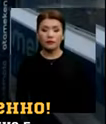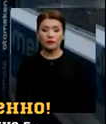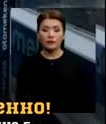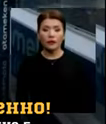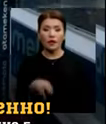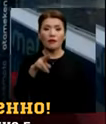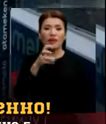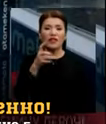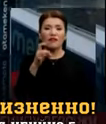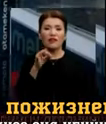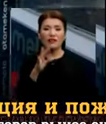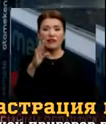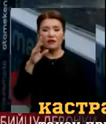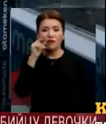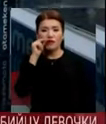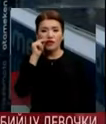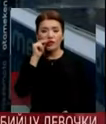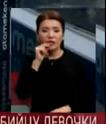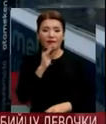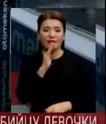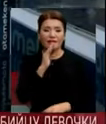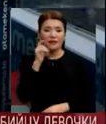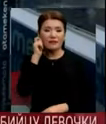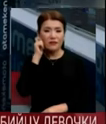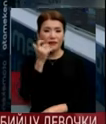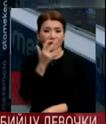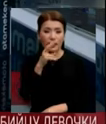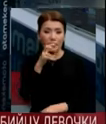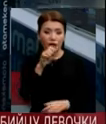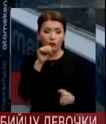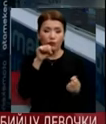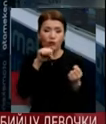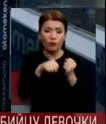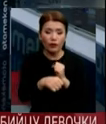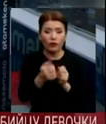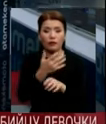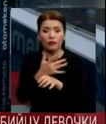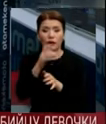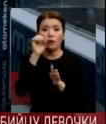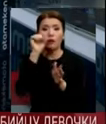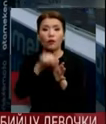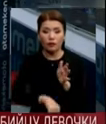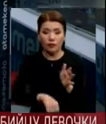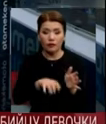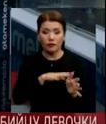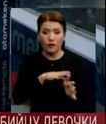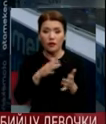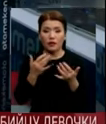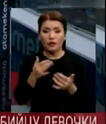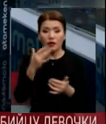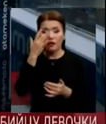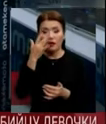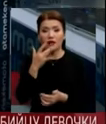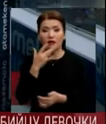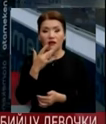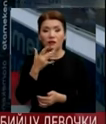Педофил за убийство девочки сядет пожизненно. Сегодня в шымкентском СИЗО огласили приговор преступнику, который надругался и убил ребенка этим летом в